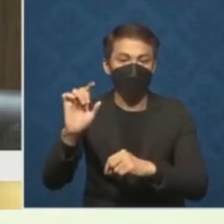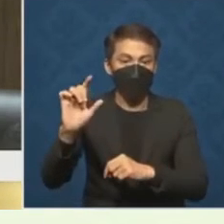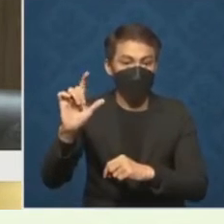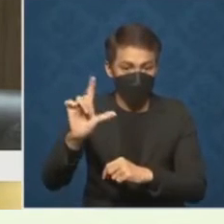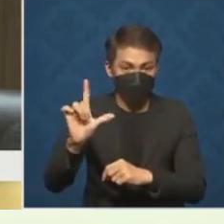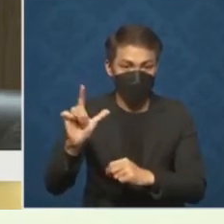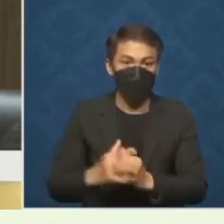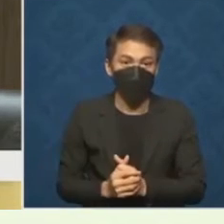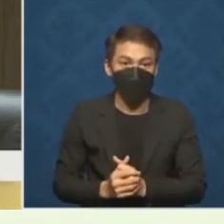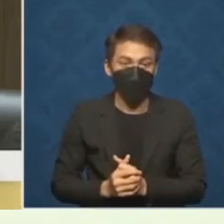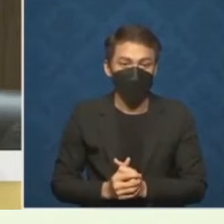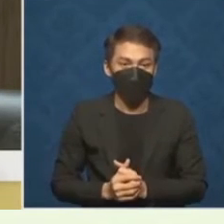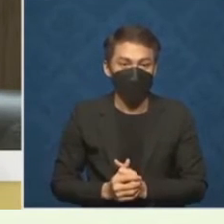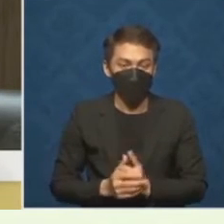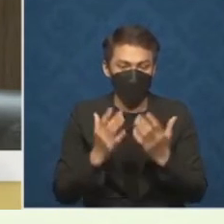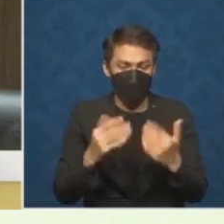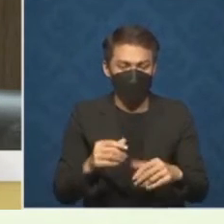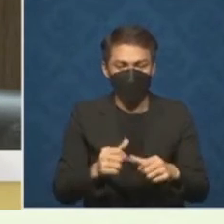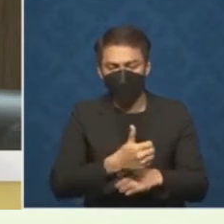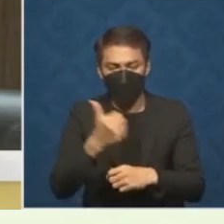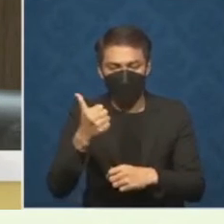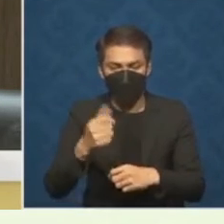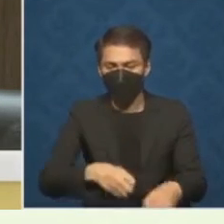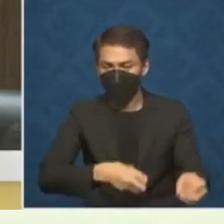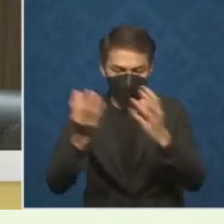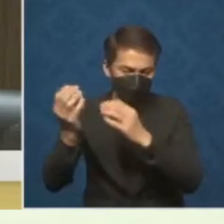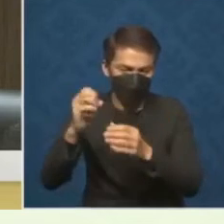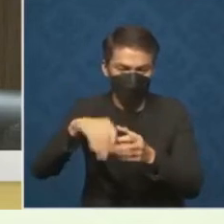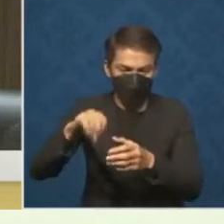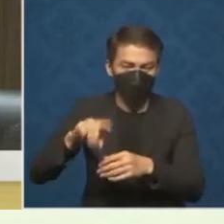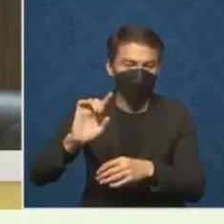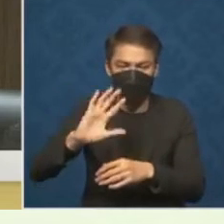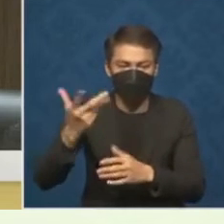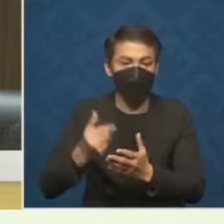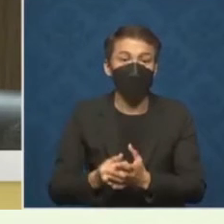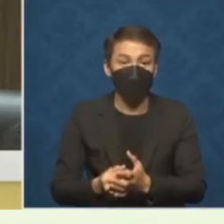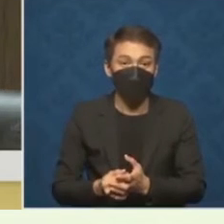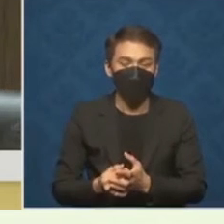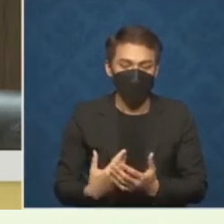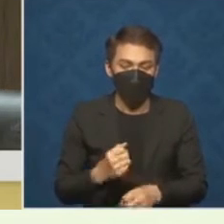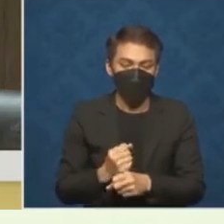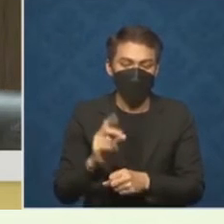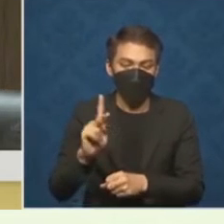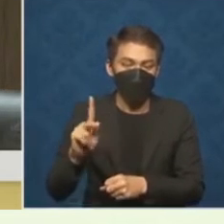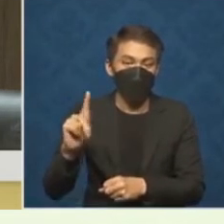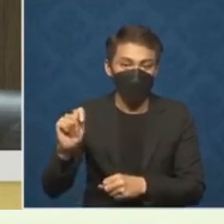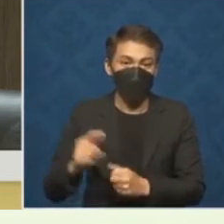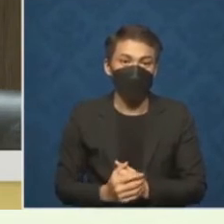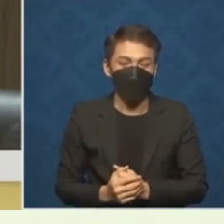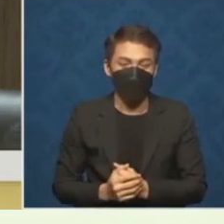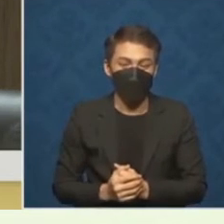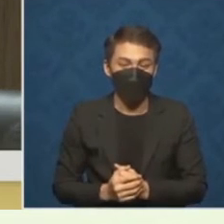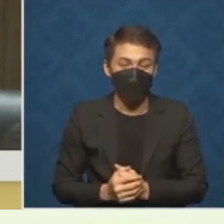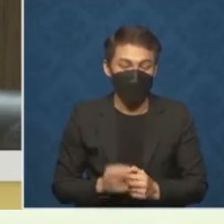ไม่มีพยานหลักฐานนี่คือการทำงานของกต.นะครับคุณสุริพลที่เชียงใหม่เขาญาติเอื้อนนามนะครับพ